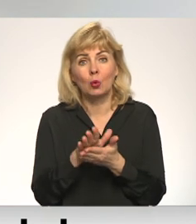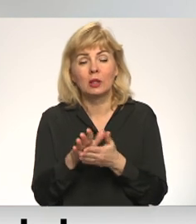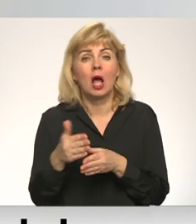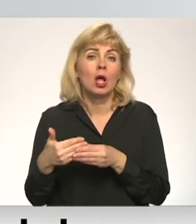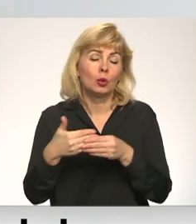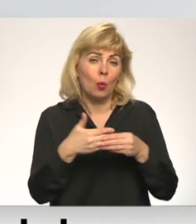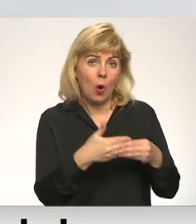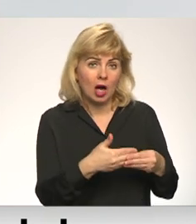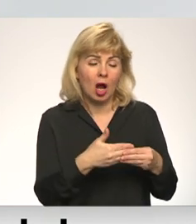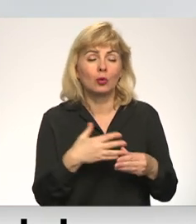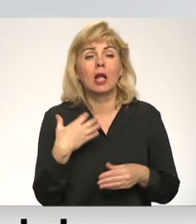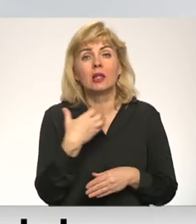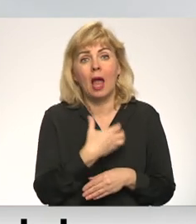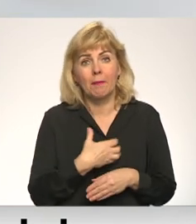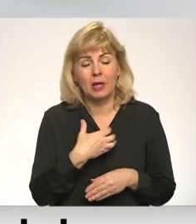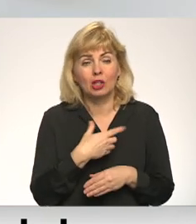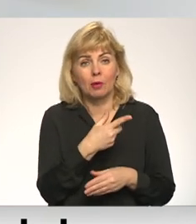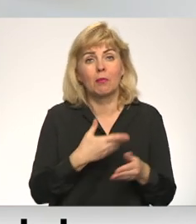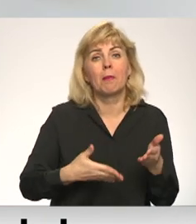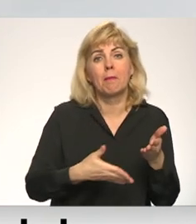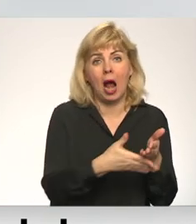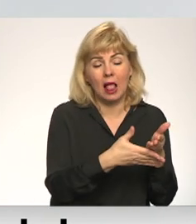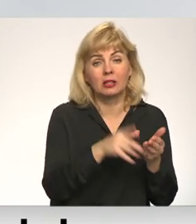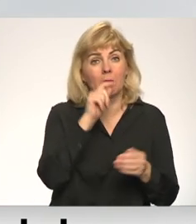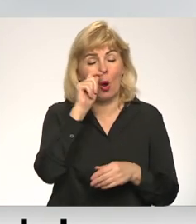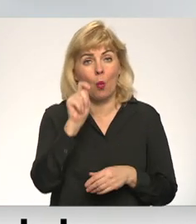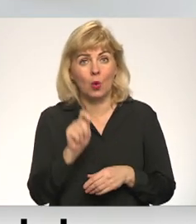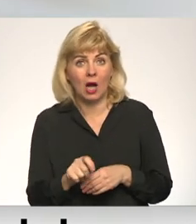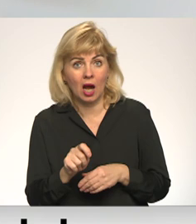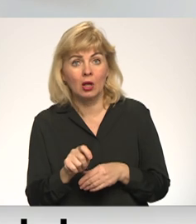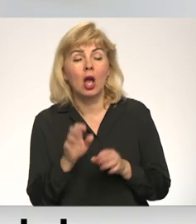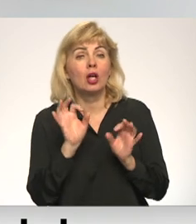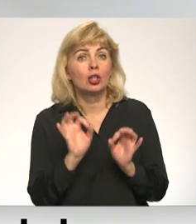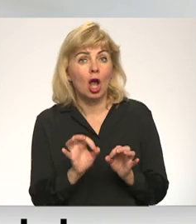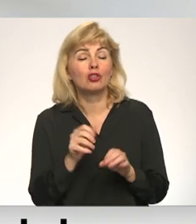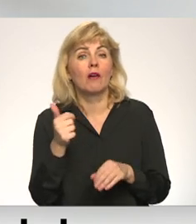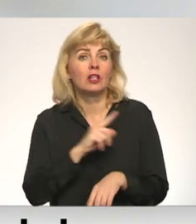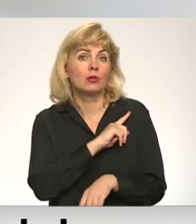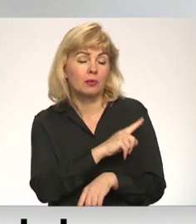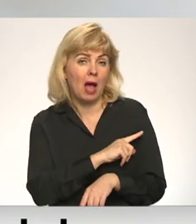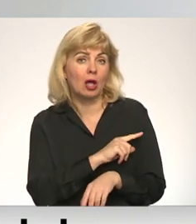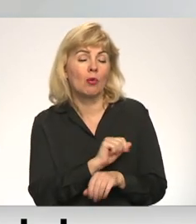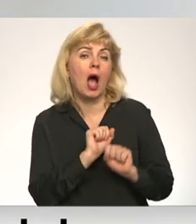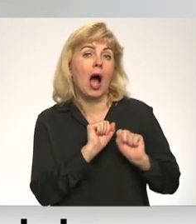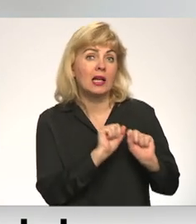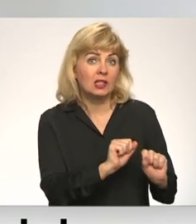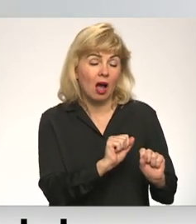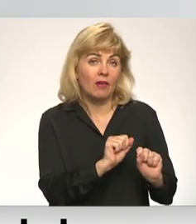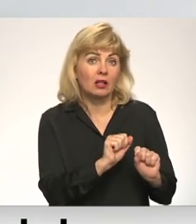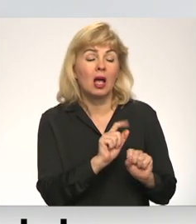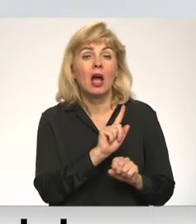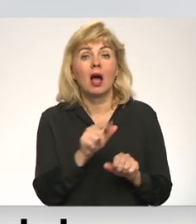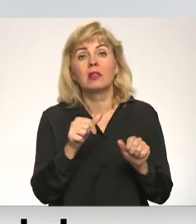nogādātu nepieciešamāko palīdzību Ukrainai, tieši, lai viņi spētu aizstāvēties. Tātad pirmām kārtām tā